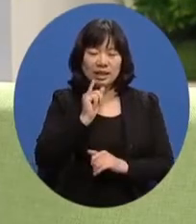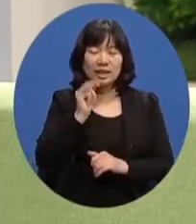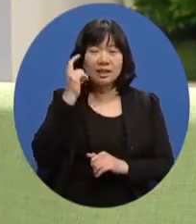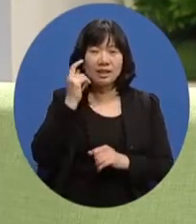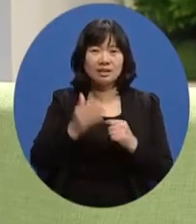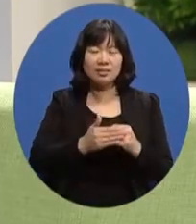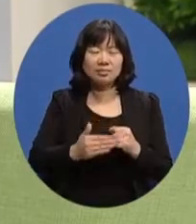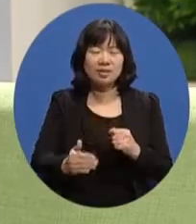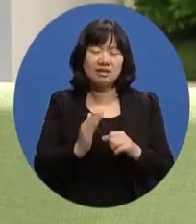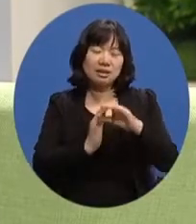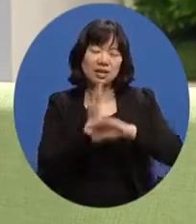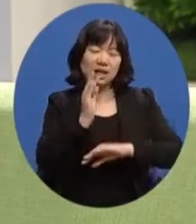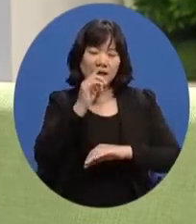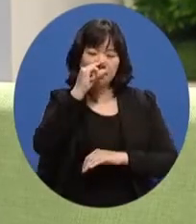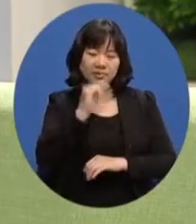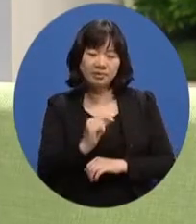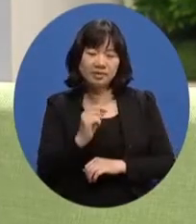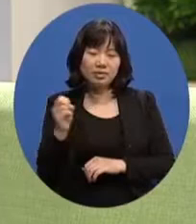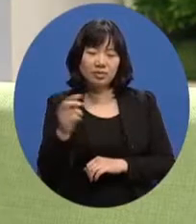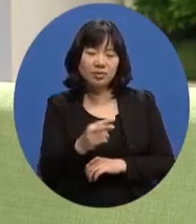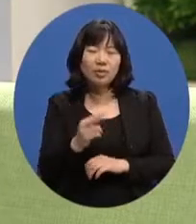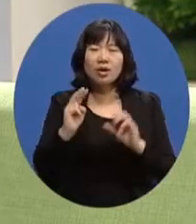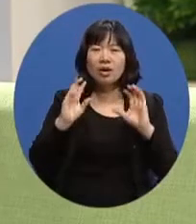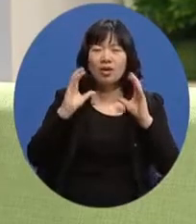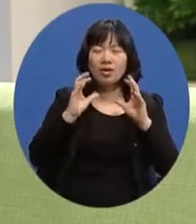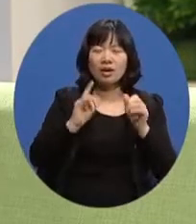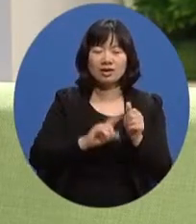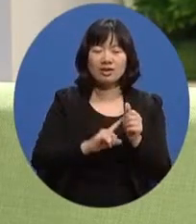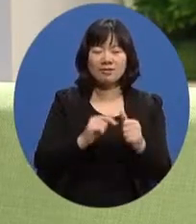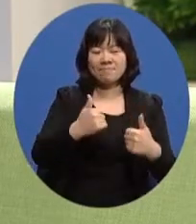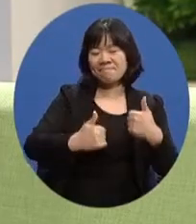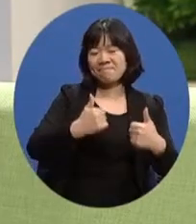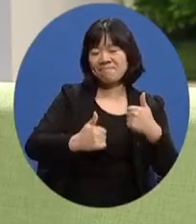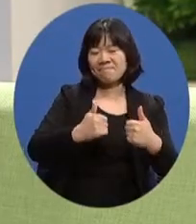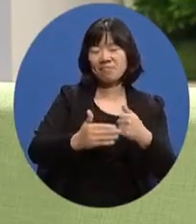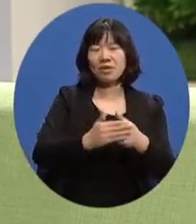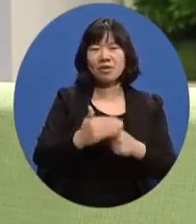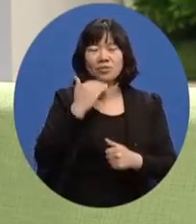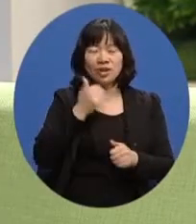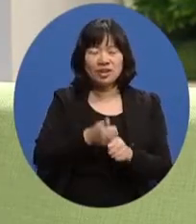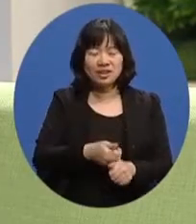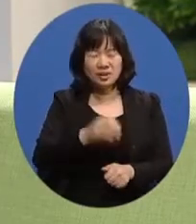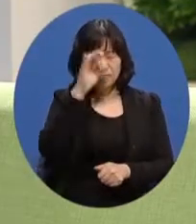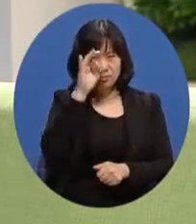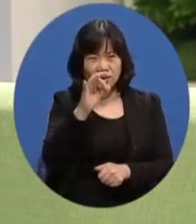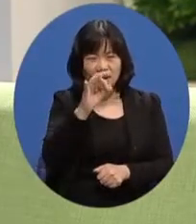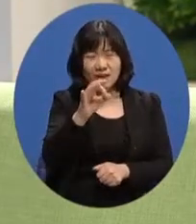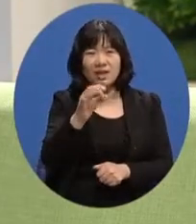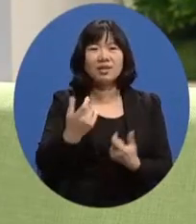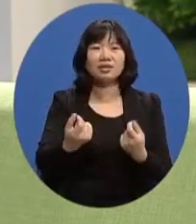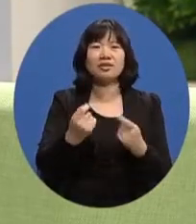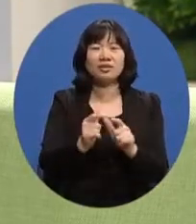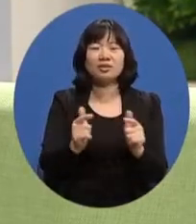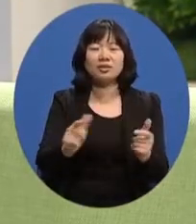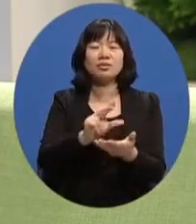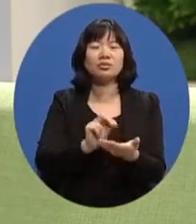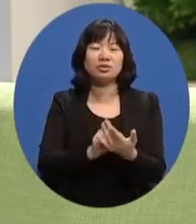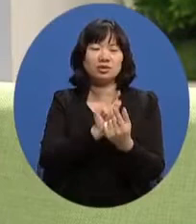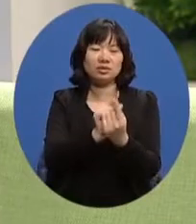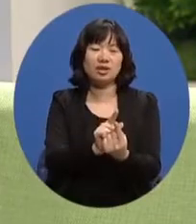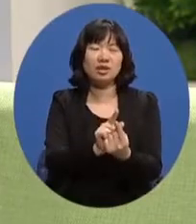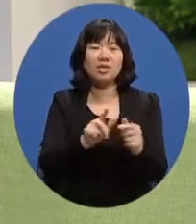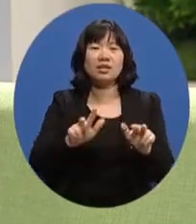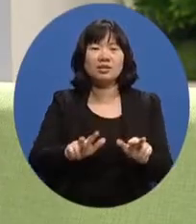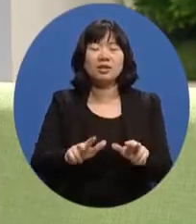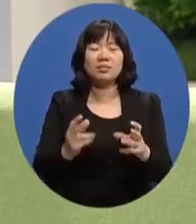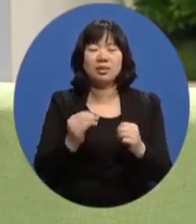드니까 과민해지기도 하고 아니면 그 어린애랑 힘겨루기를 해서 누가 이기나 보자 이런 것들이 문제가 돼요. 그러면은